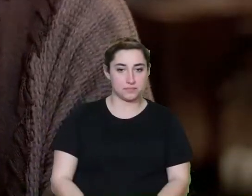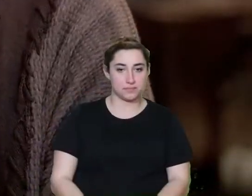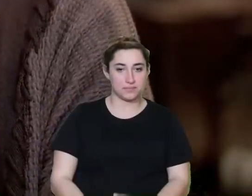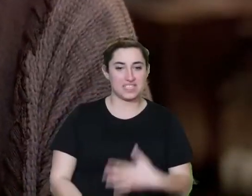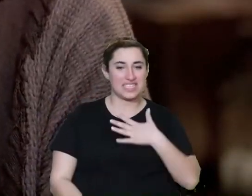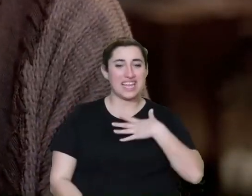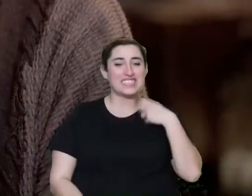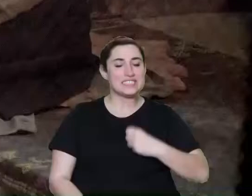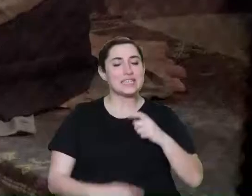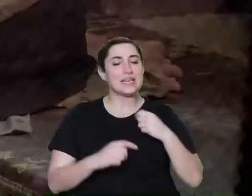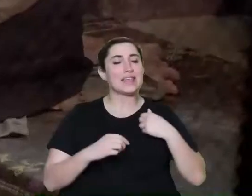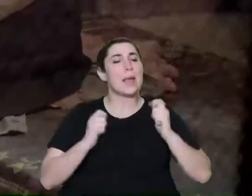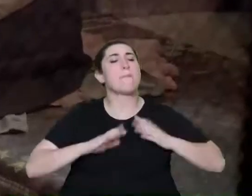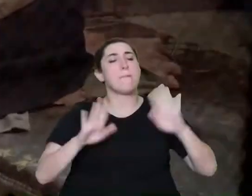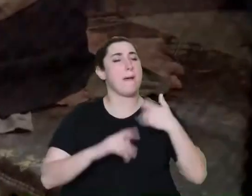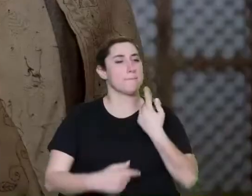Nefsime ağır gelir demedim.